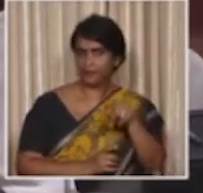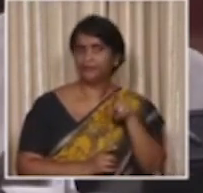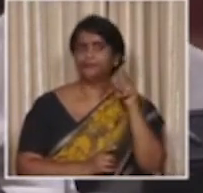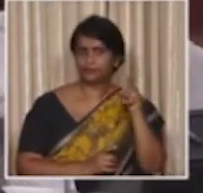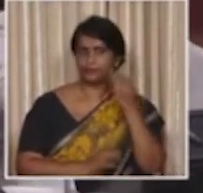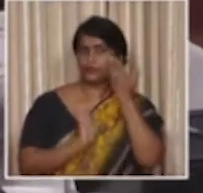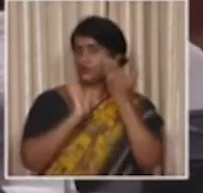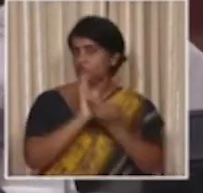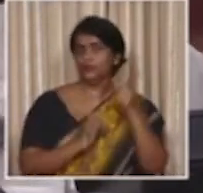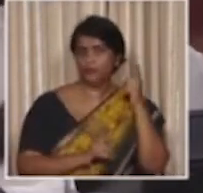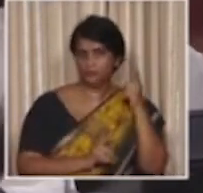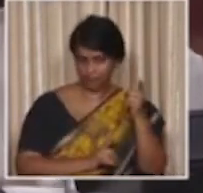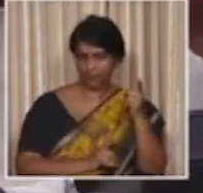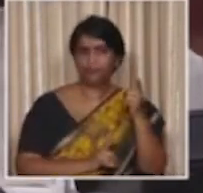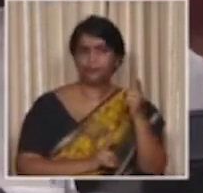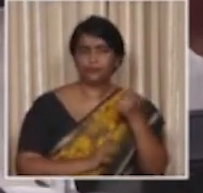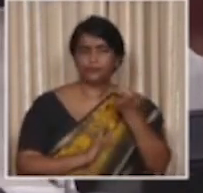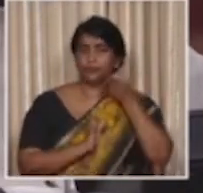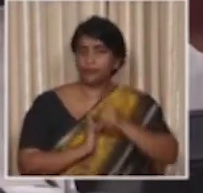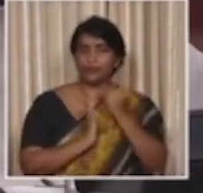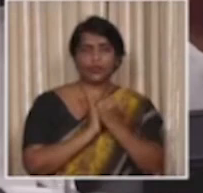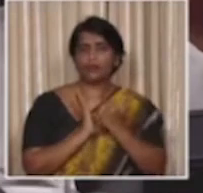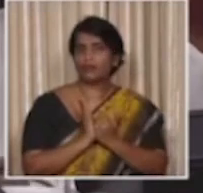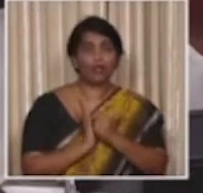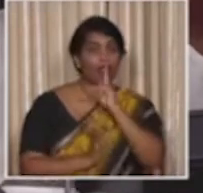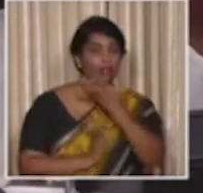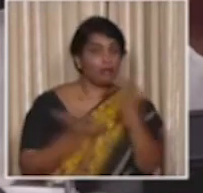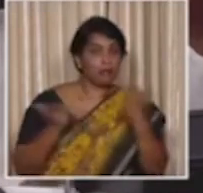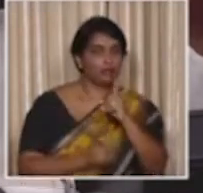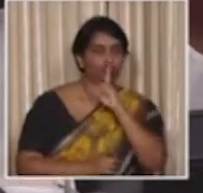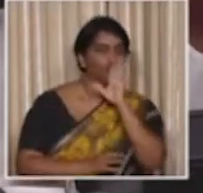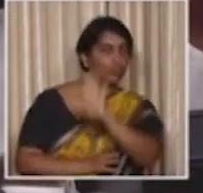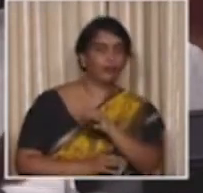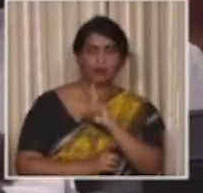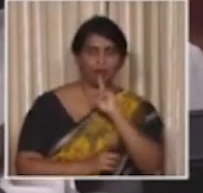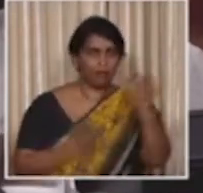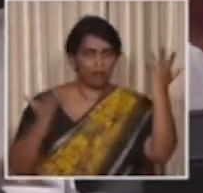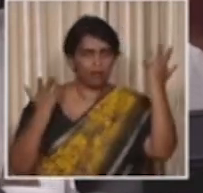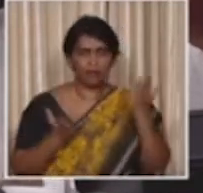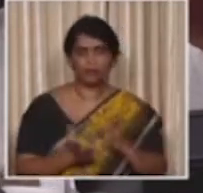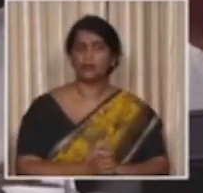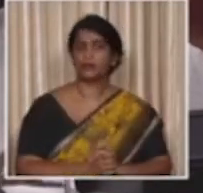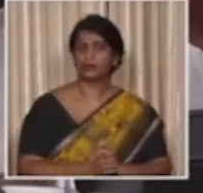වැරදි ආදර්ශයක් දුන්නේ ස්ථාවර නියෝග වල කොහොමද කතා කරන්න බෑ කියලා. හරි වැඩක්.